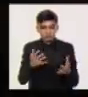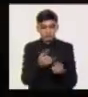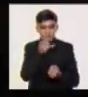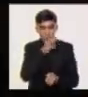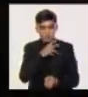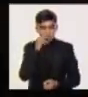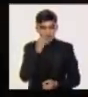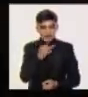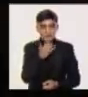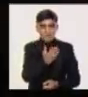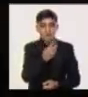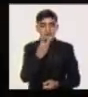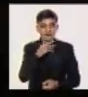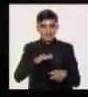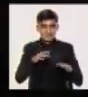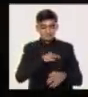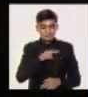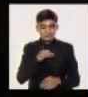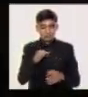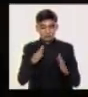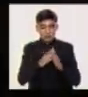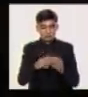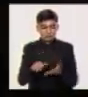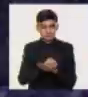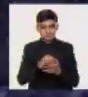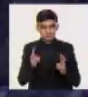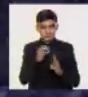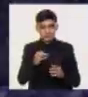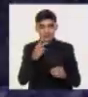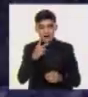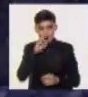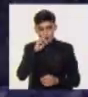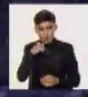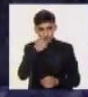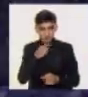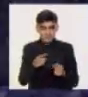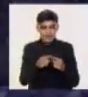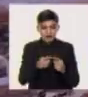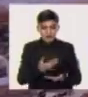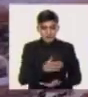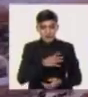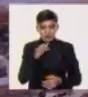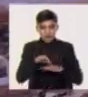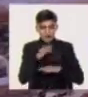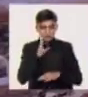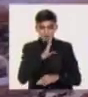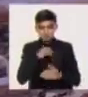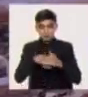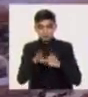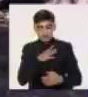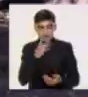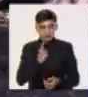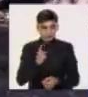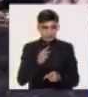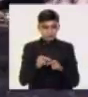Погибли мужчина и его двое детей. Дом в дачном массиве семья снимала 2 года. После ухода супруги мужчина один воспитывал